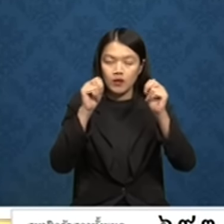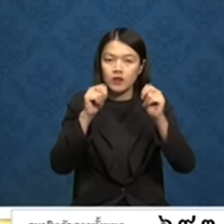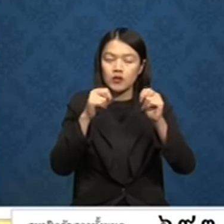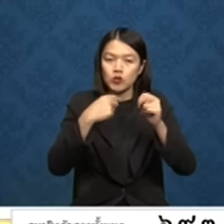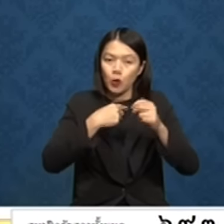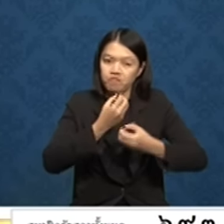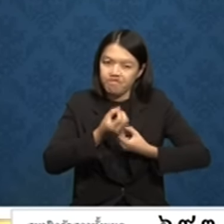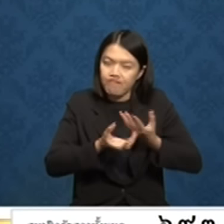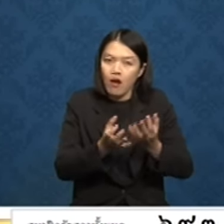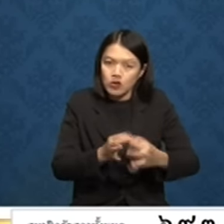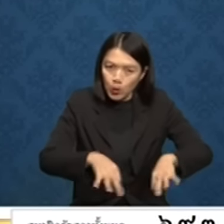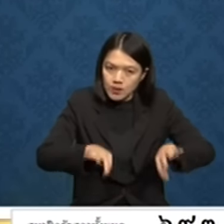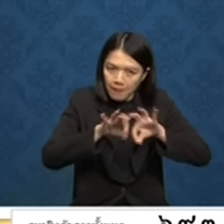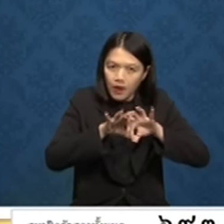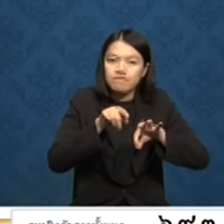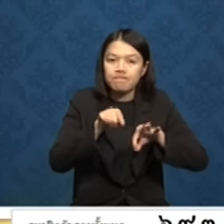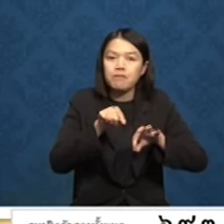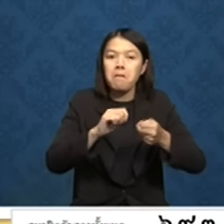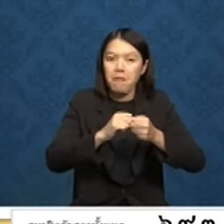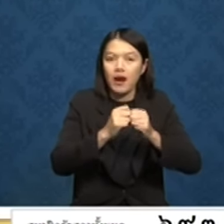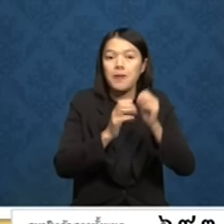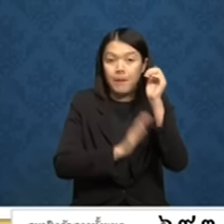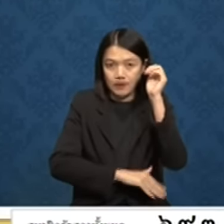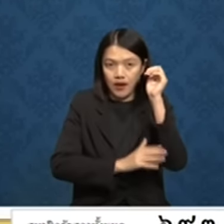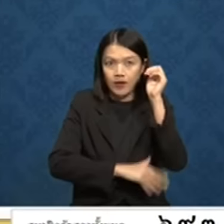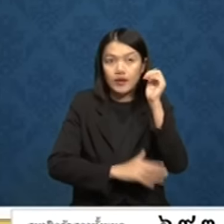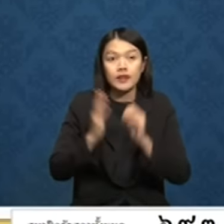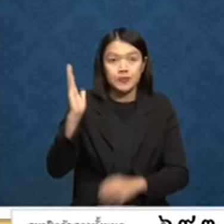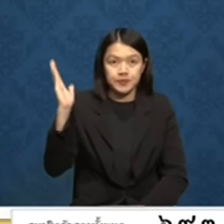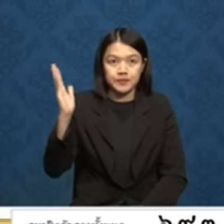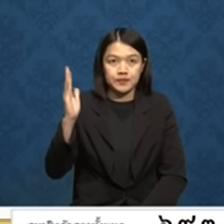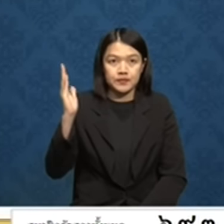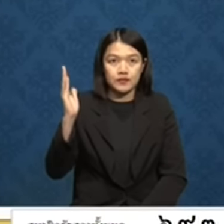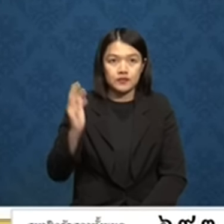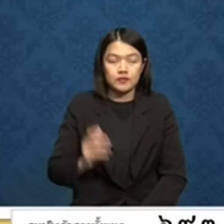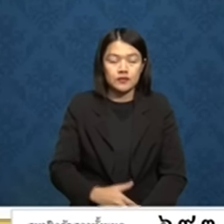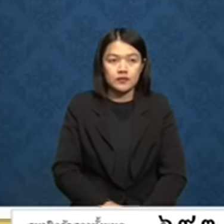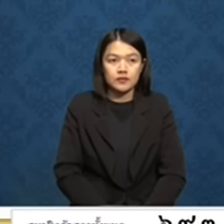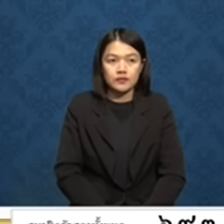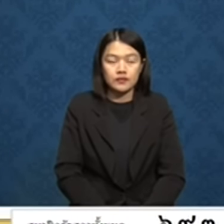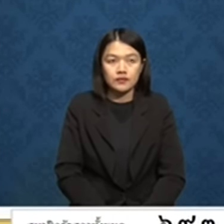จให้ความสำคัญครับท่านประธานครับขอสไลด์ถัดไปครับ